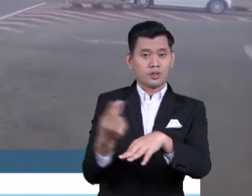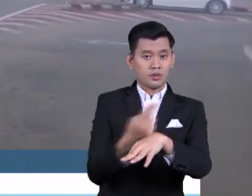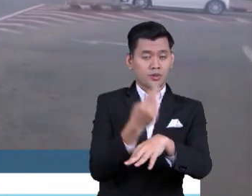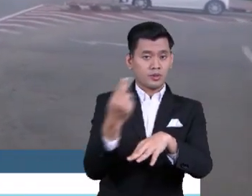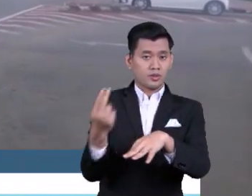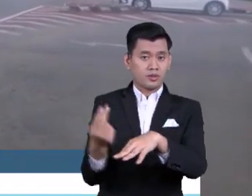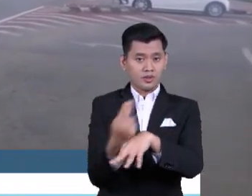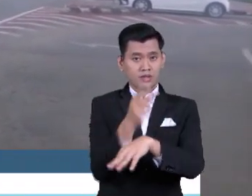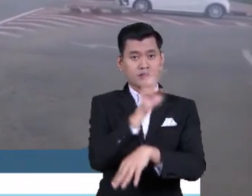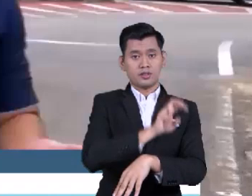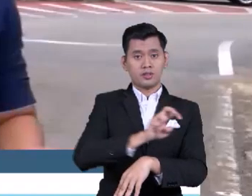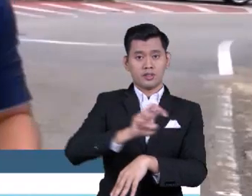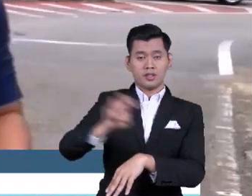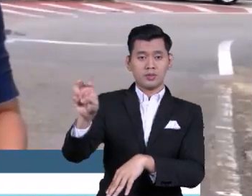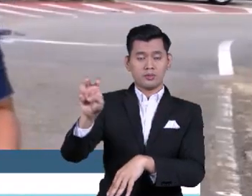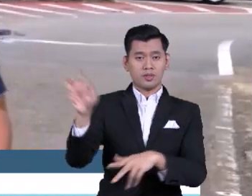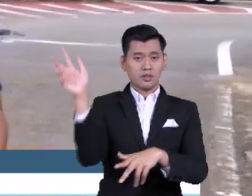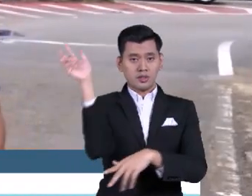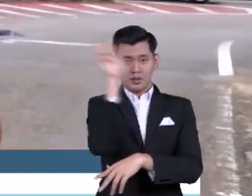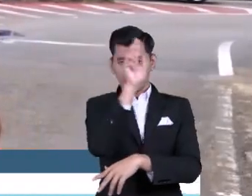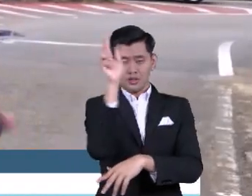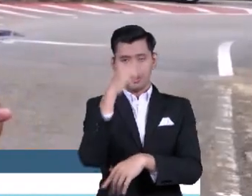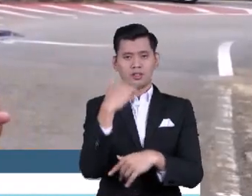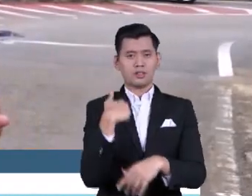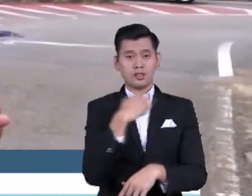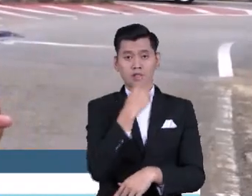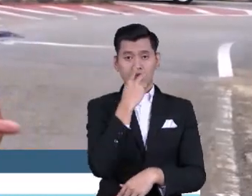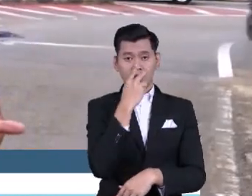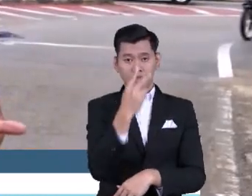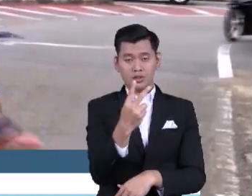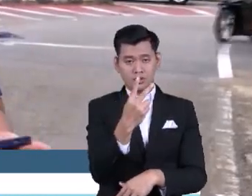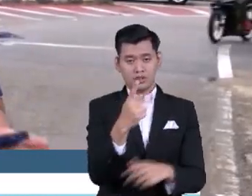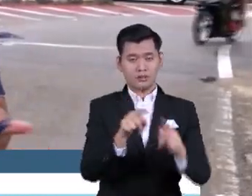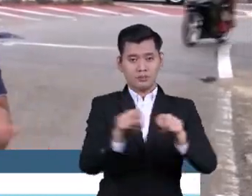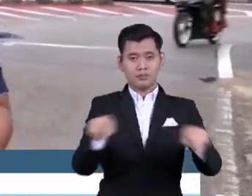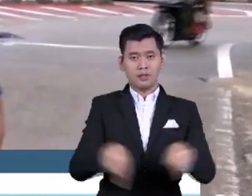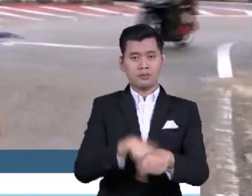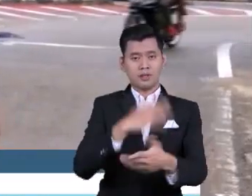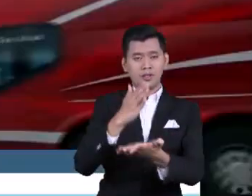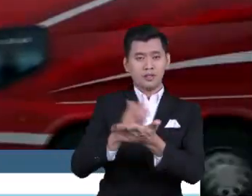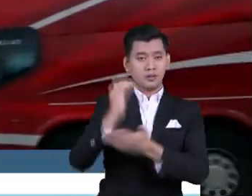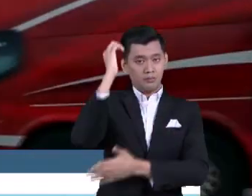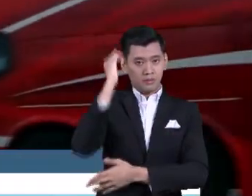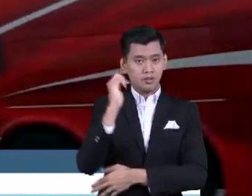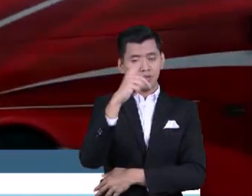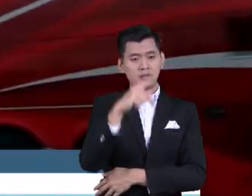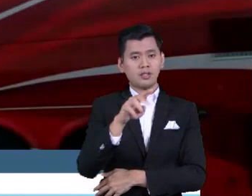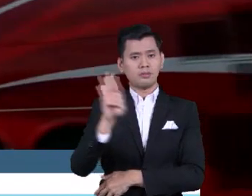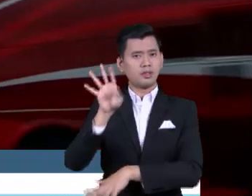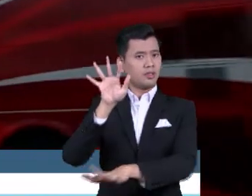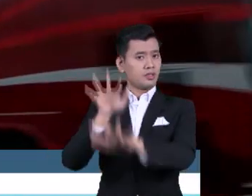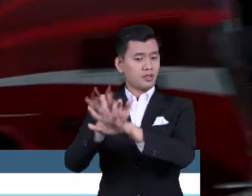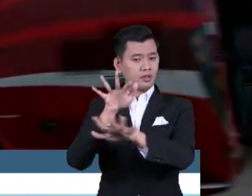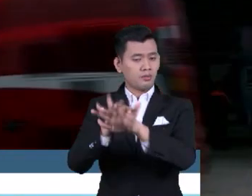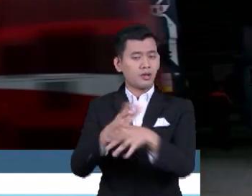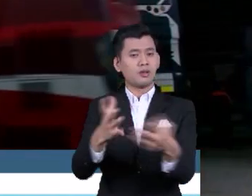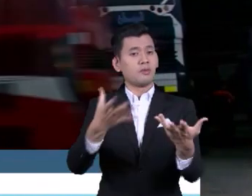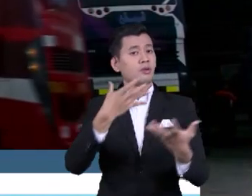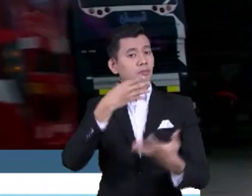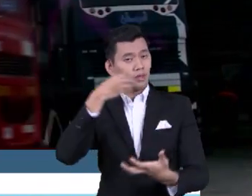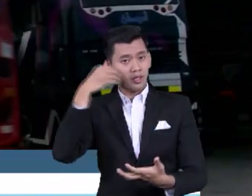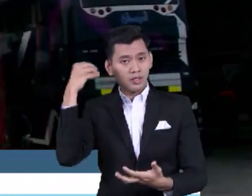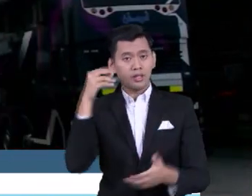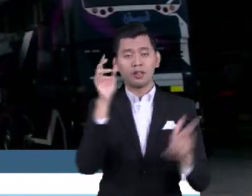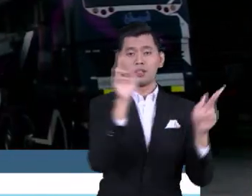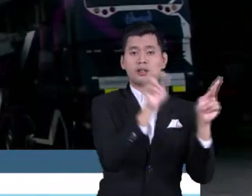di Terminal Bus Kota Baru membuktikan bahwa ramai perantau yang pulang ke